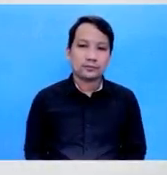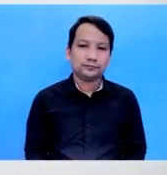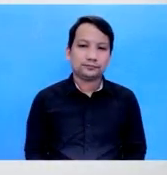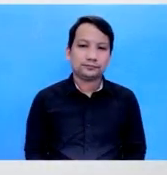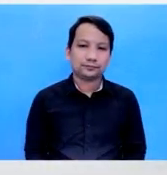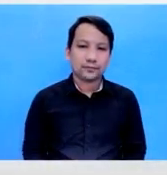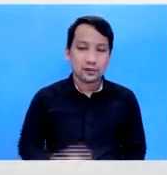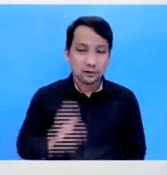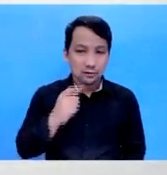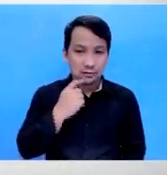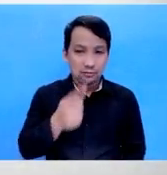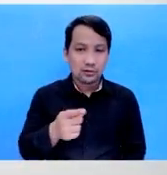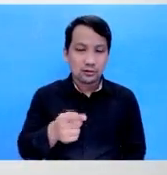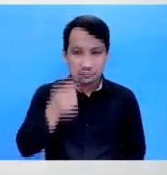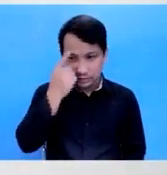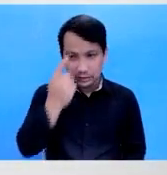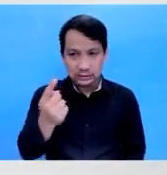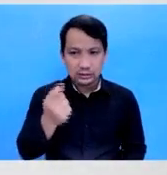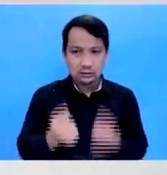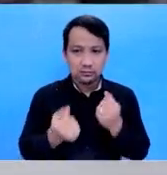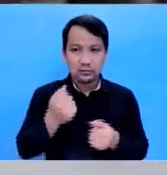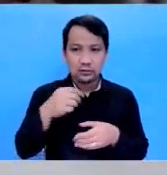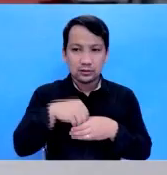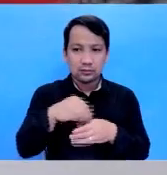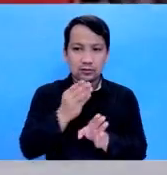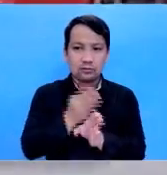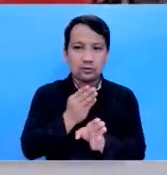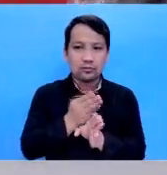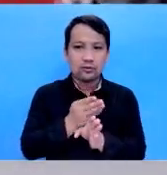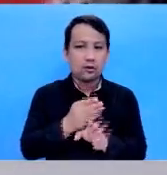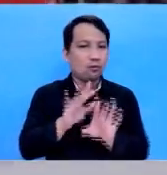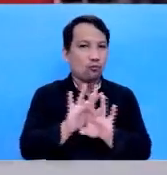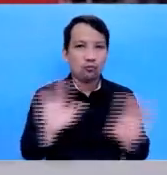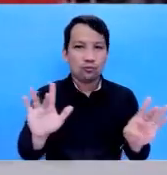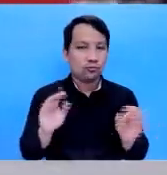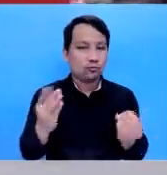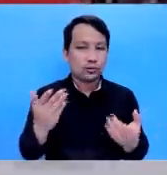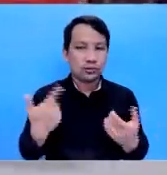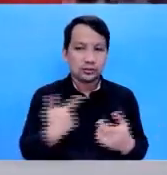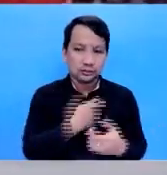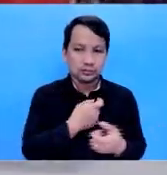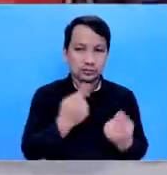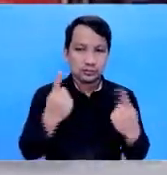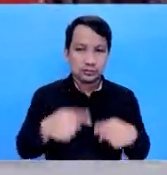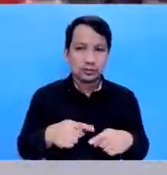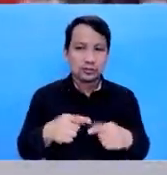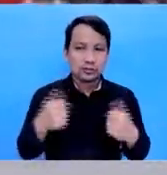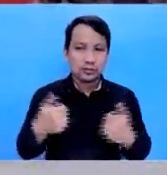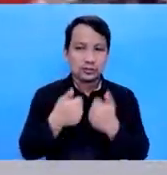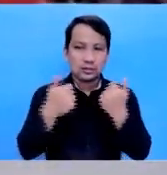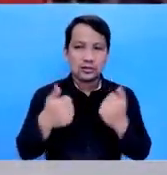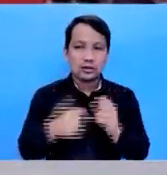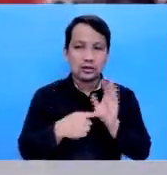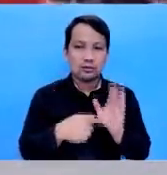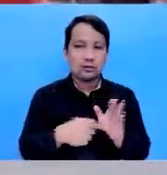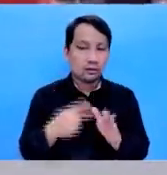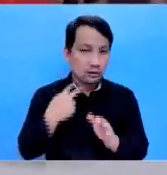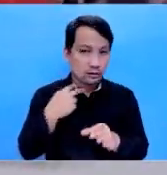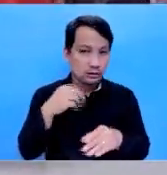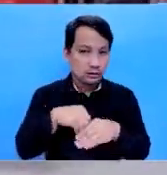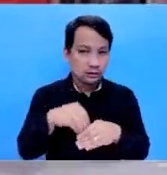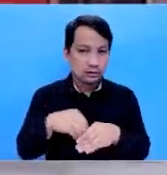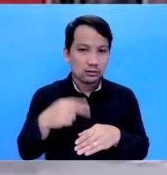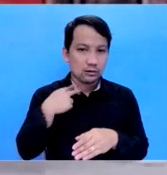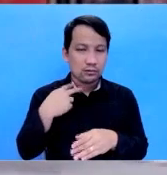Mabuti na lang at mag-isa lang driver sa loob ng bus, kaya't walang ibang nadamay sa insidente. Muntik namang matrap sa loob ang driver, kaya't